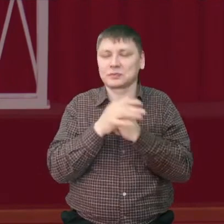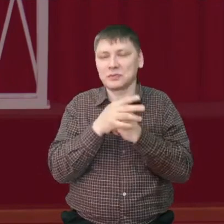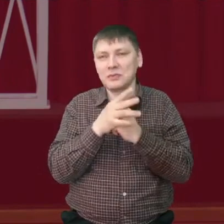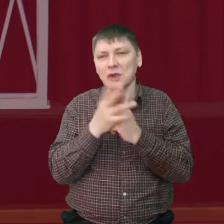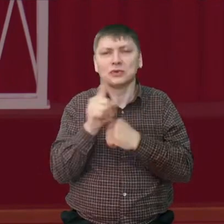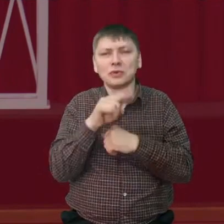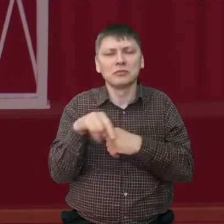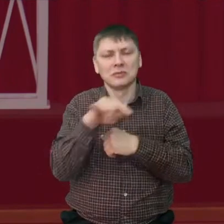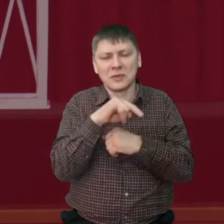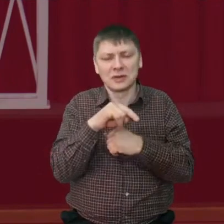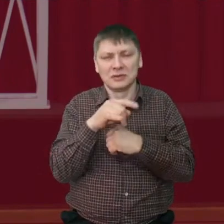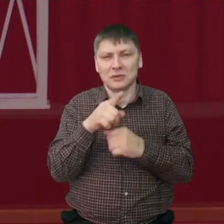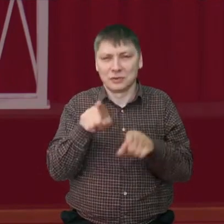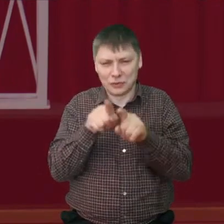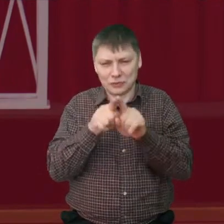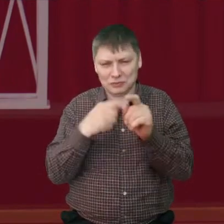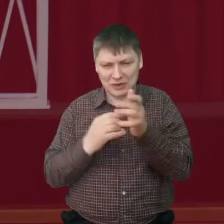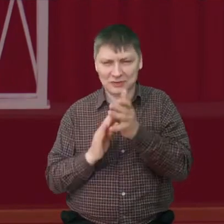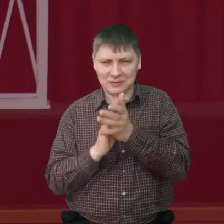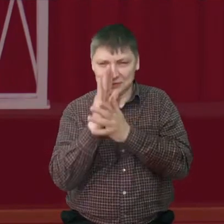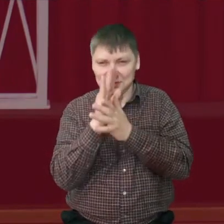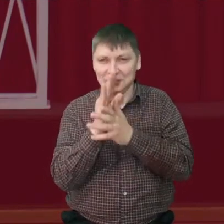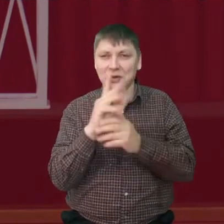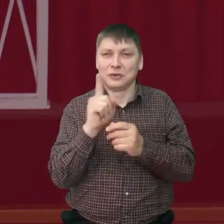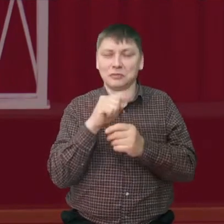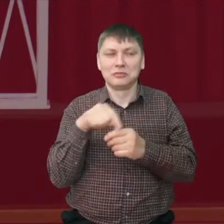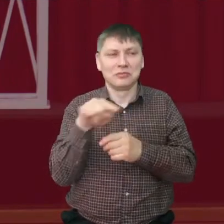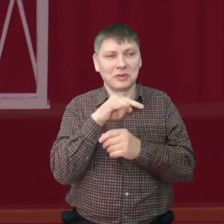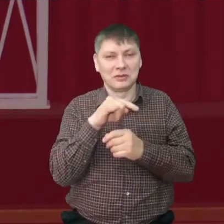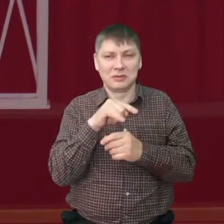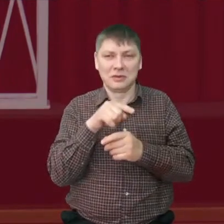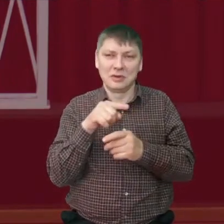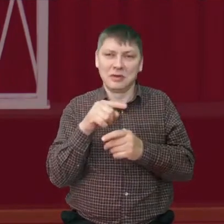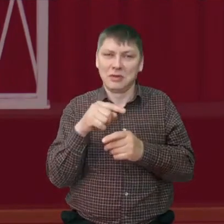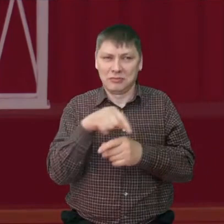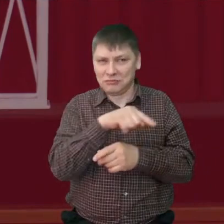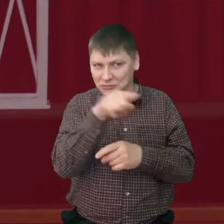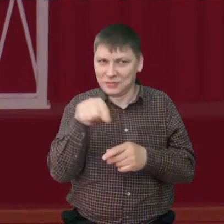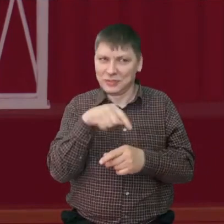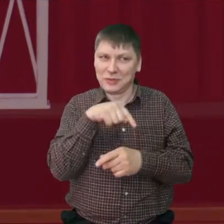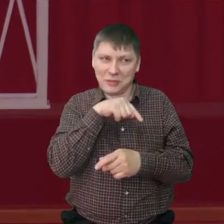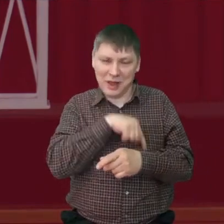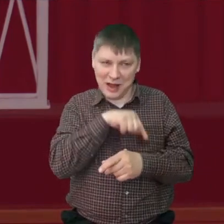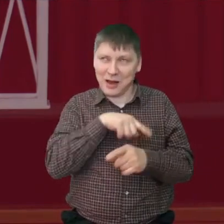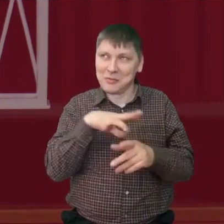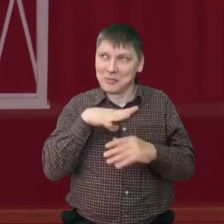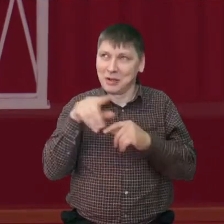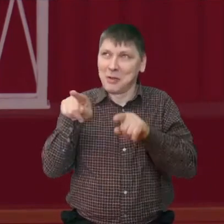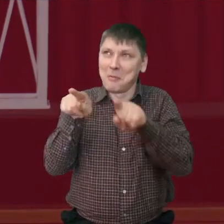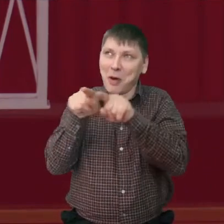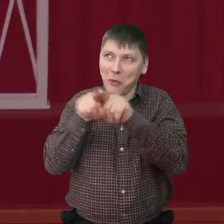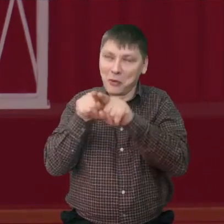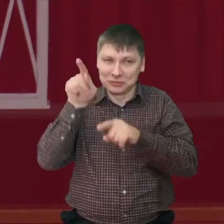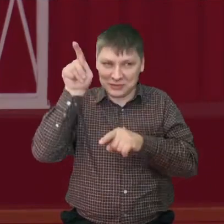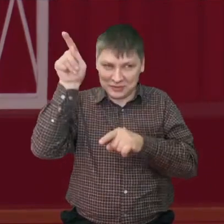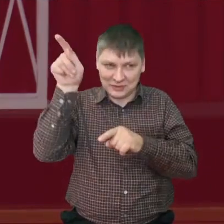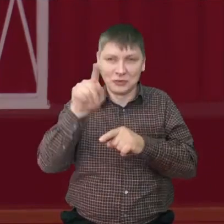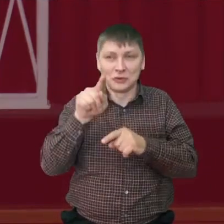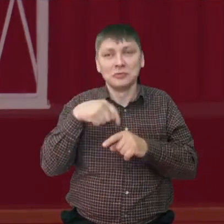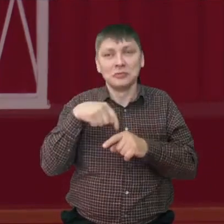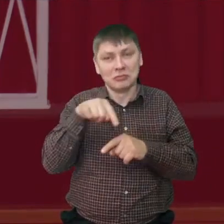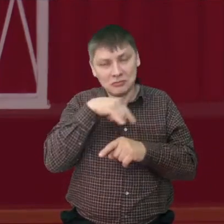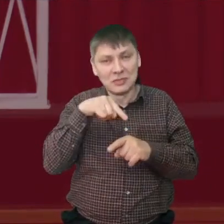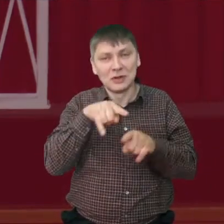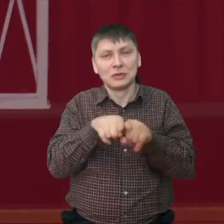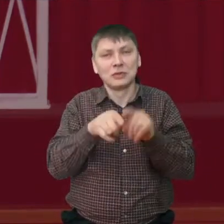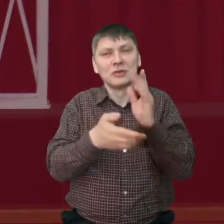стремясь и становясь духовно зрелыми людьми, похожими в своем характере, в своих действиях на Иисуса Христа, обладали всеми этими